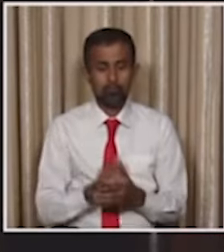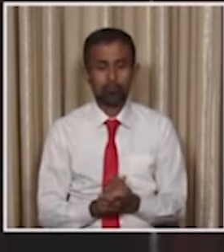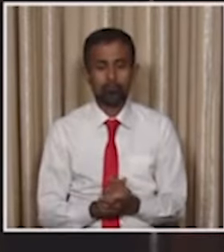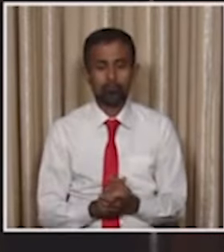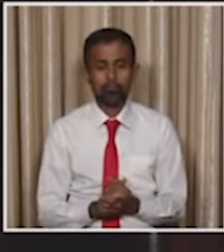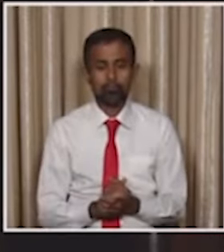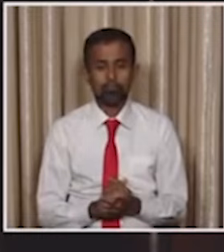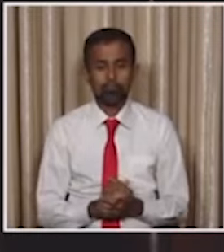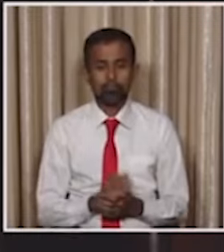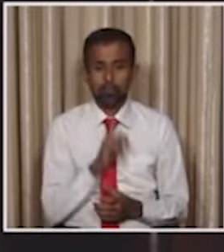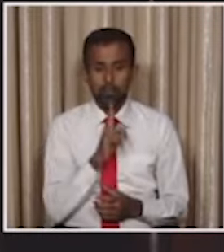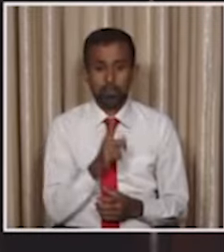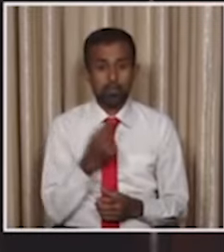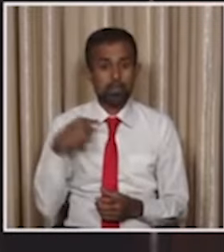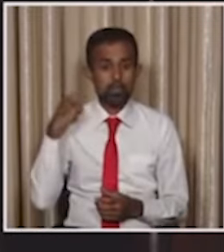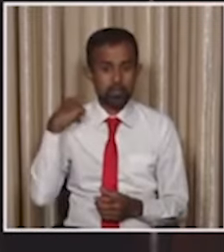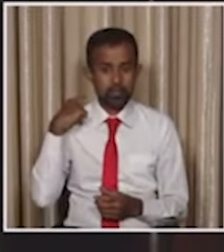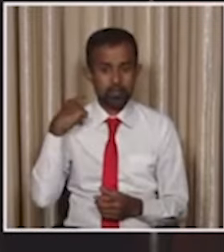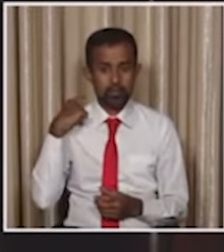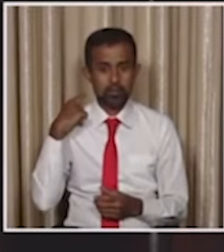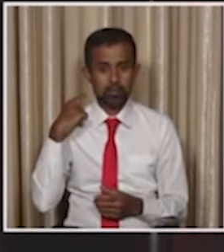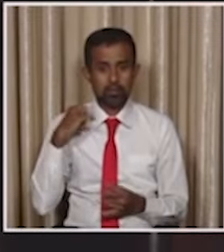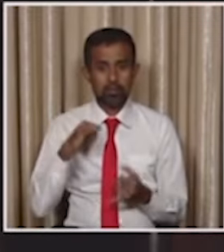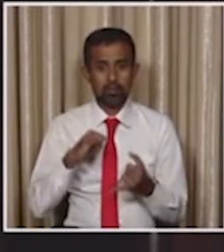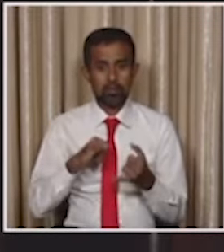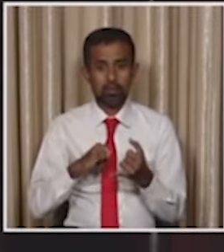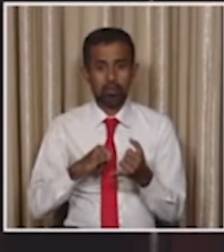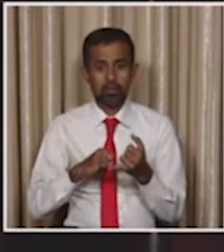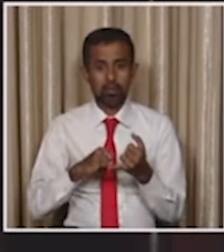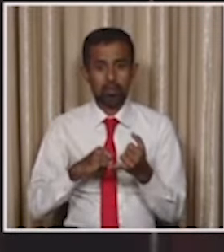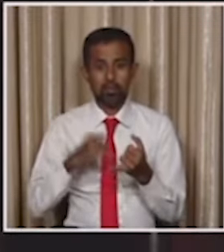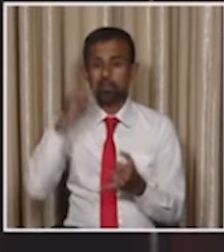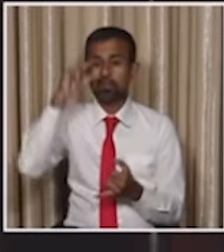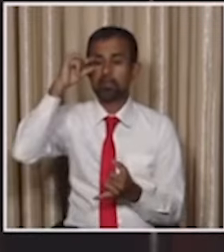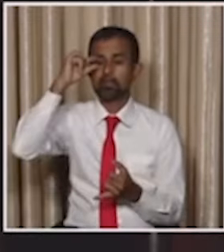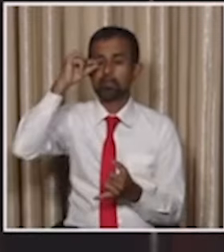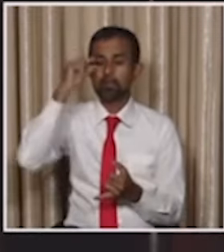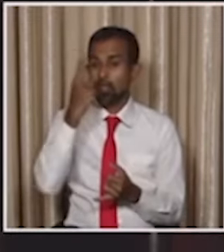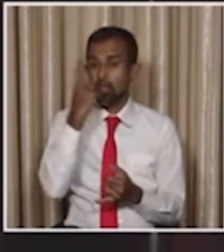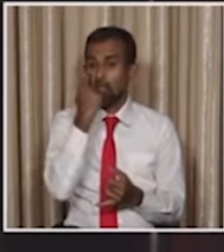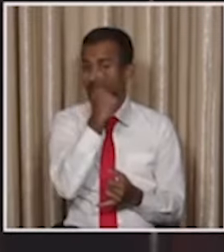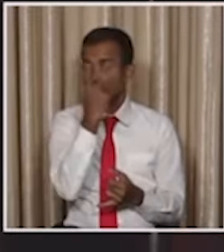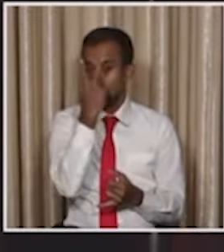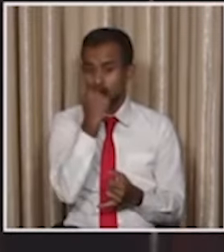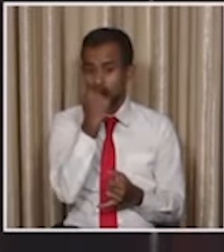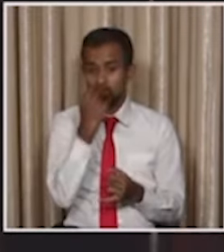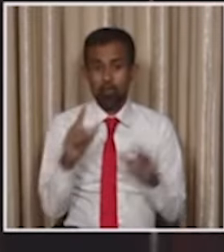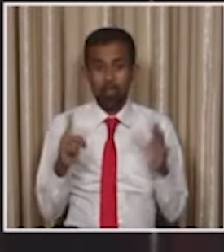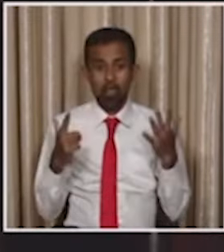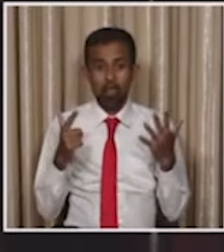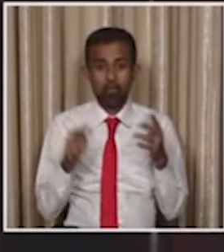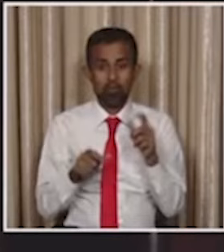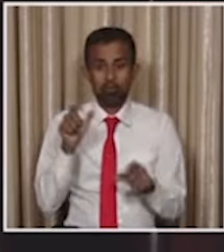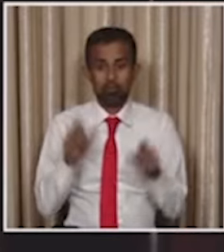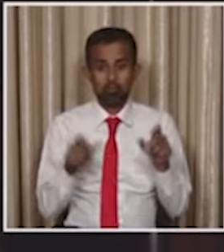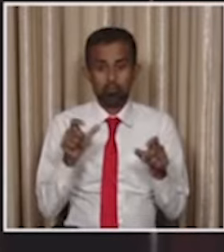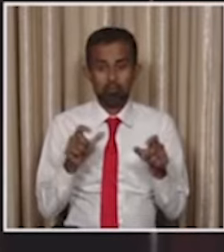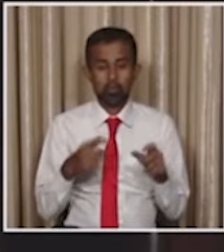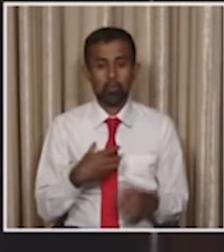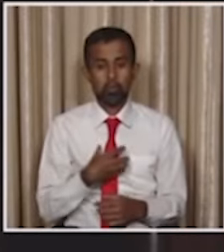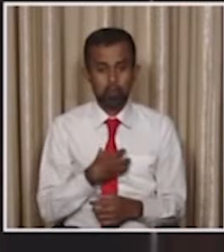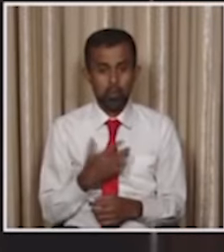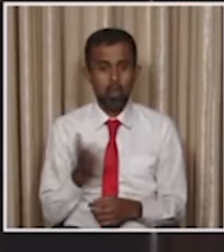කියනවා අපි ඊයේ අර ෆෙඩ්රිසිලෝන අයිඩ්‍රොප් එක දාලා ඇස් අන්ධ වෙච්ච 70කට අධික ප්‍රමාණයක් මෙරටේ අද දුක්